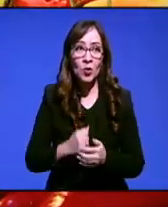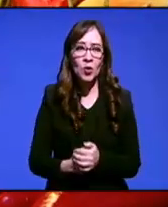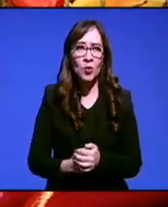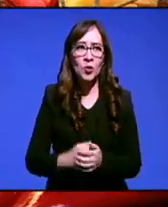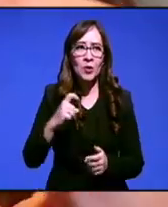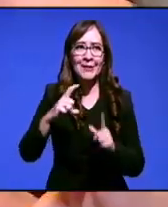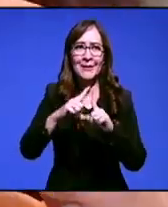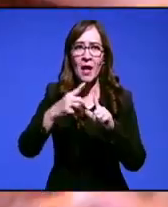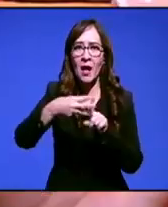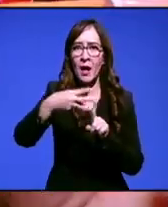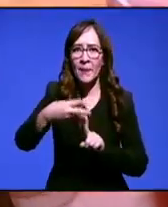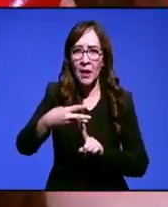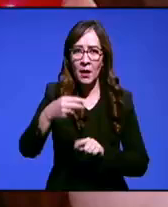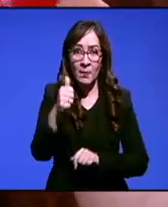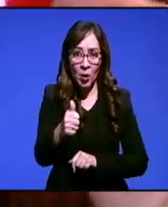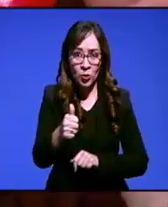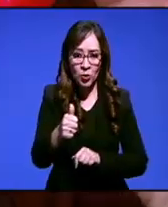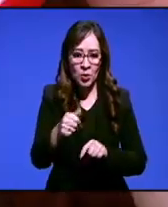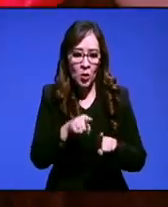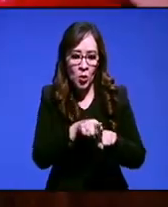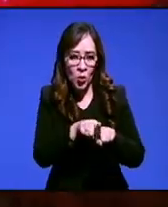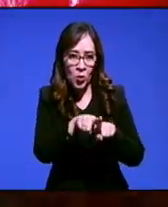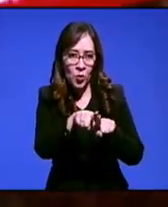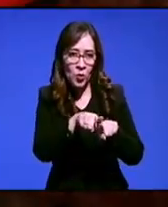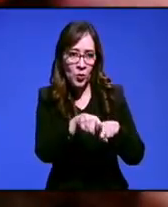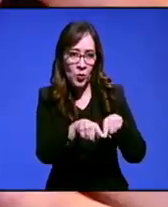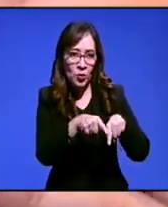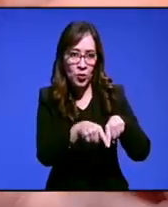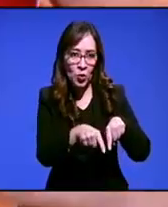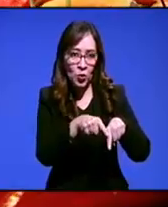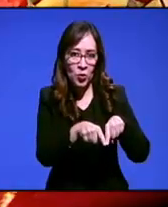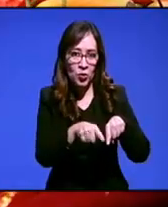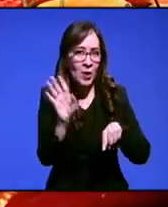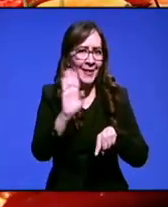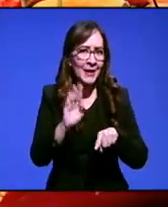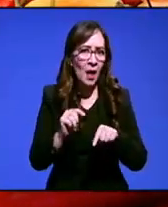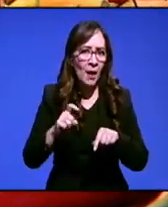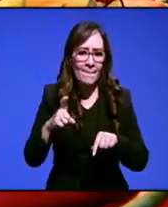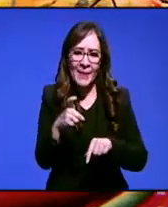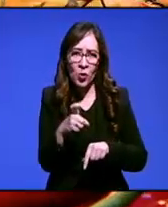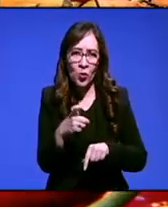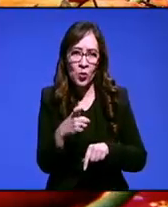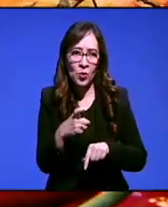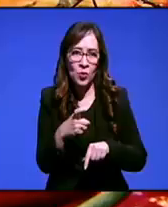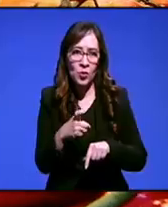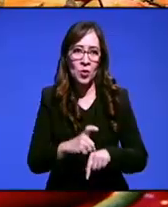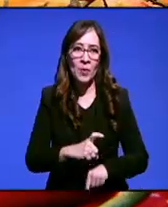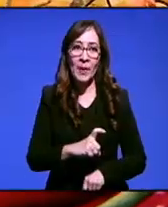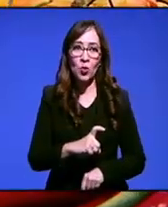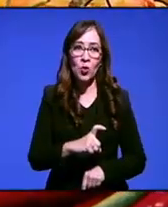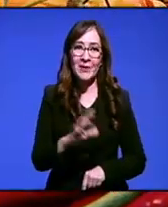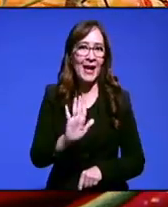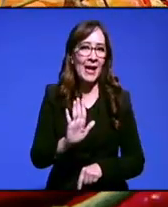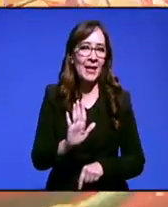gini, enggak melengkung. Jadi kalau melengkung biasanya kenapa sih? Lebih enggak pedes sih jatuhnya kalau